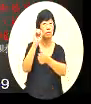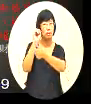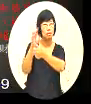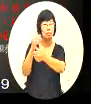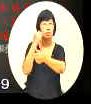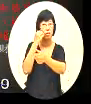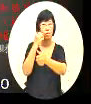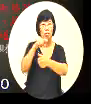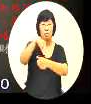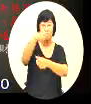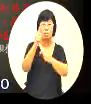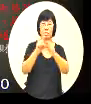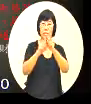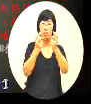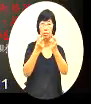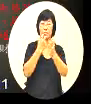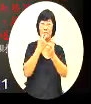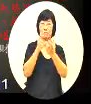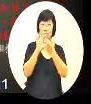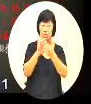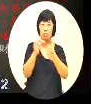取这个财政正义？